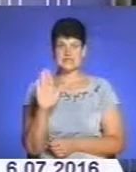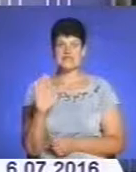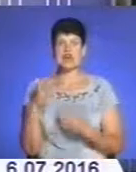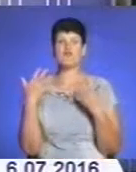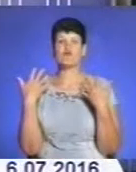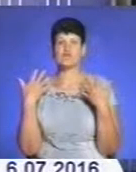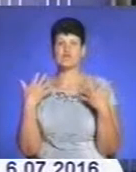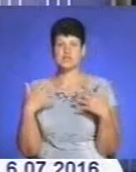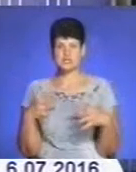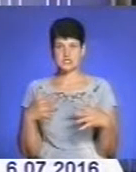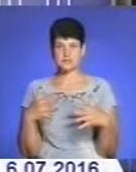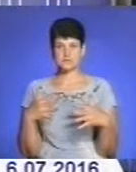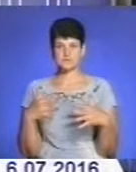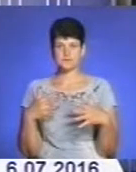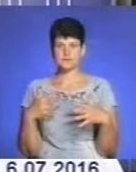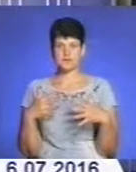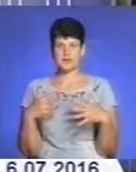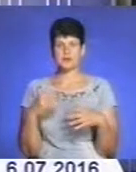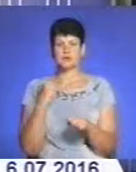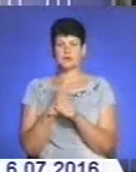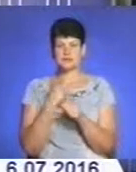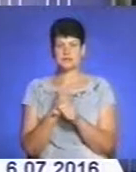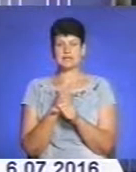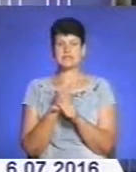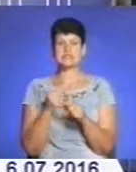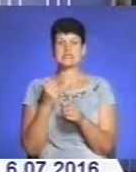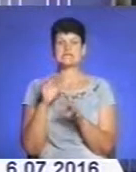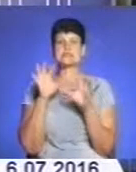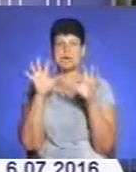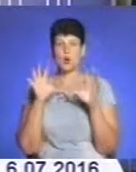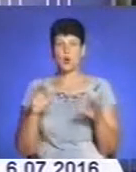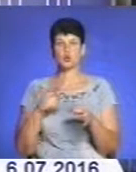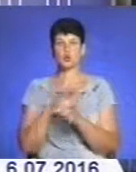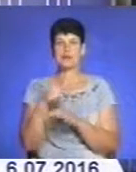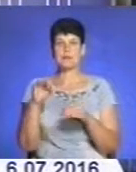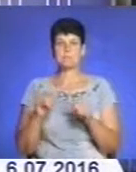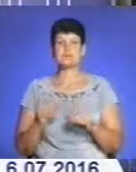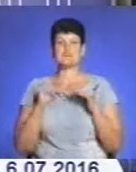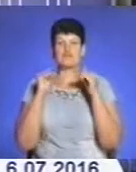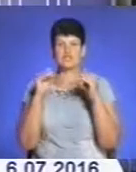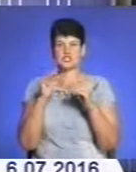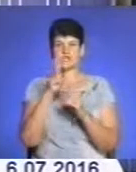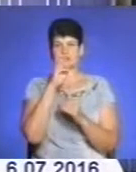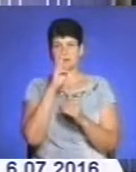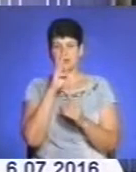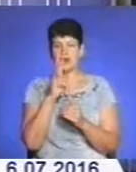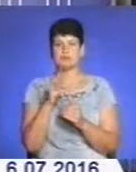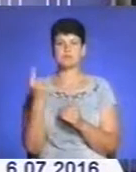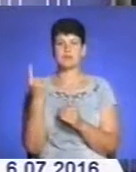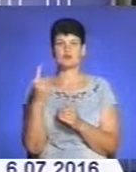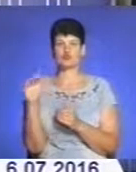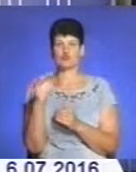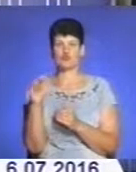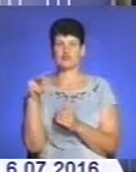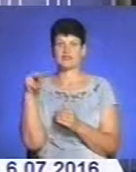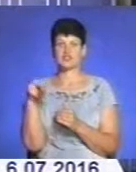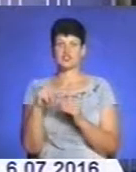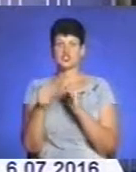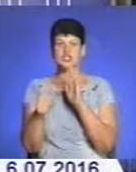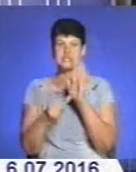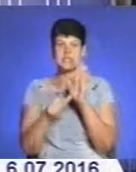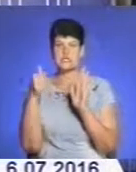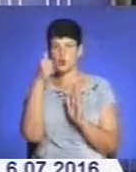на конкретний законопроект про підвищення мінімальних заробітної плати прожиткового мінімуму з 1 жовтня